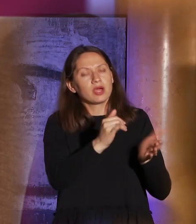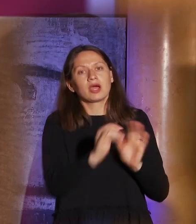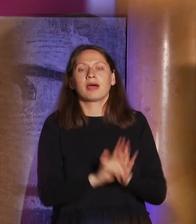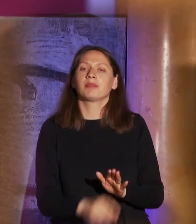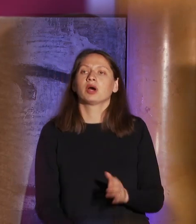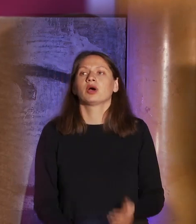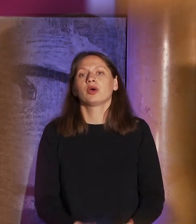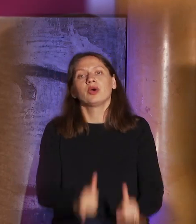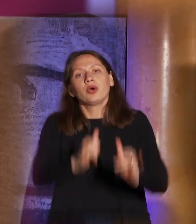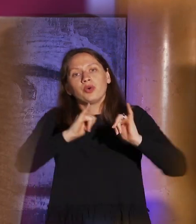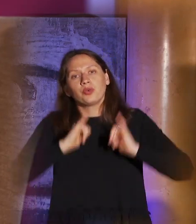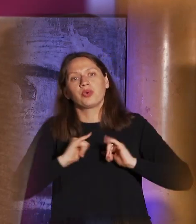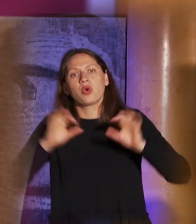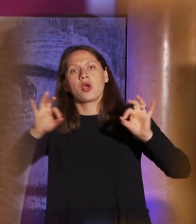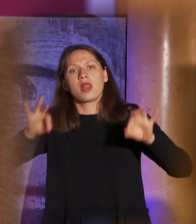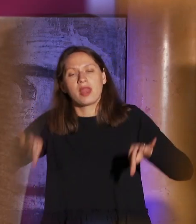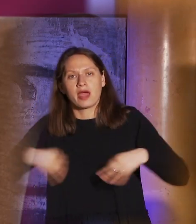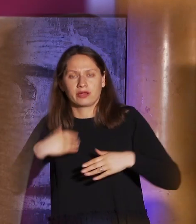padarytų. Tai